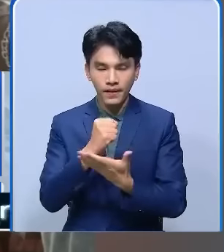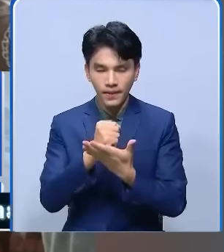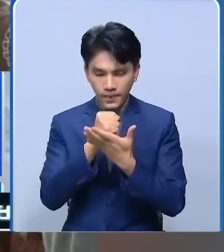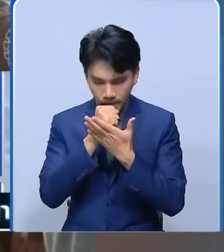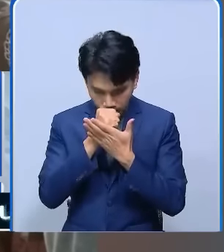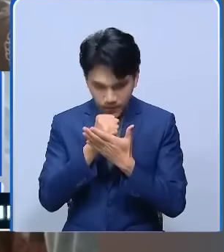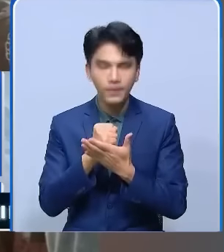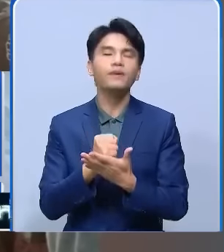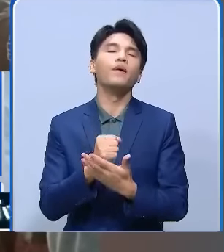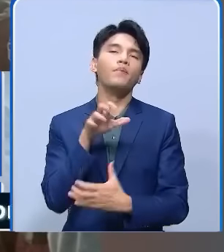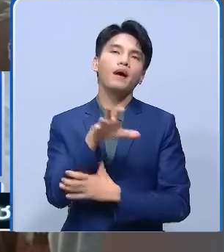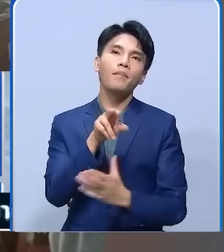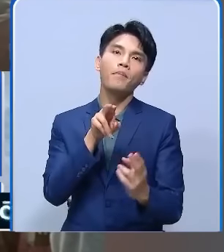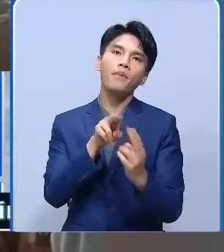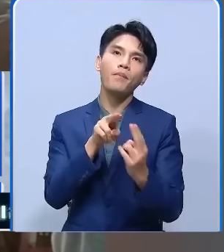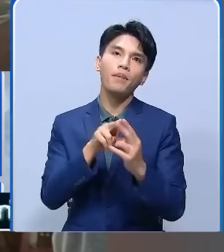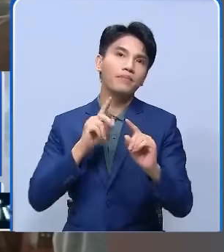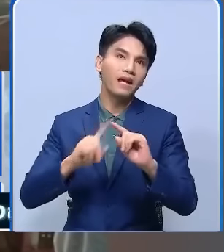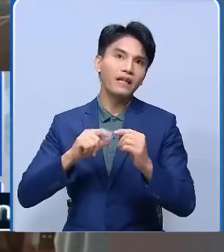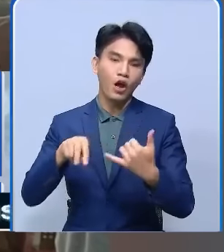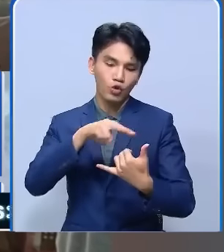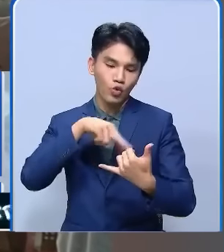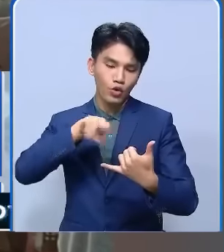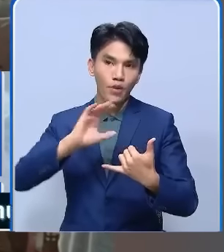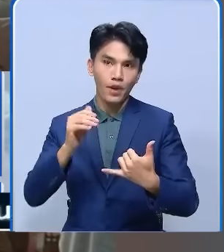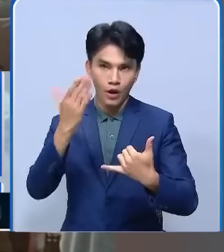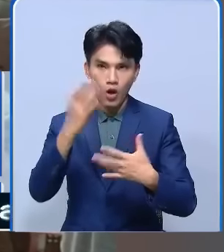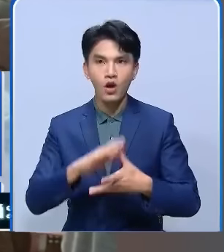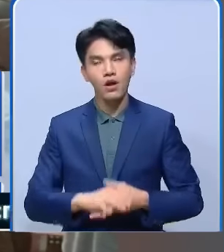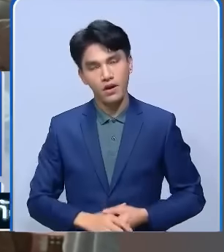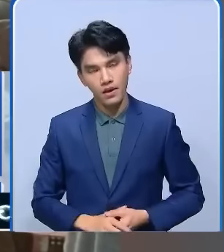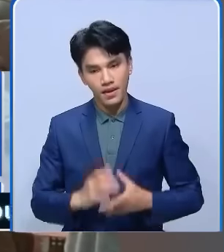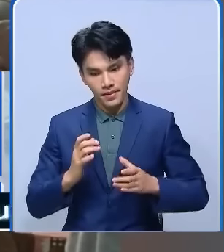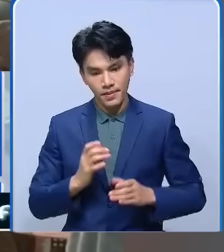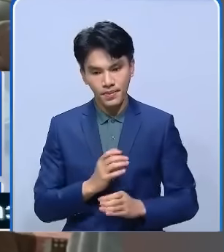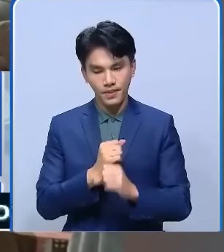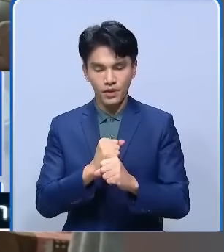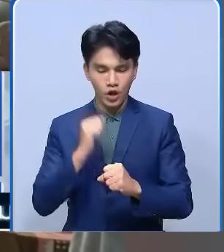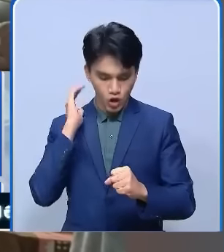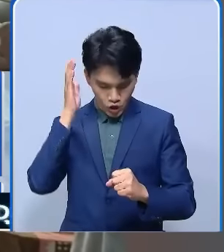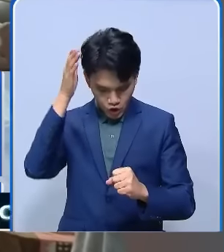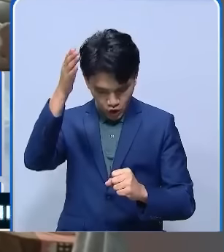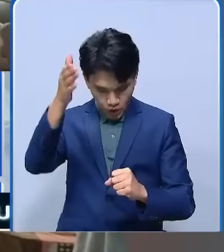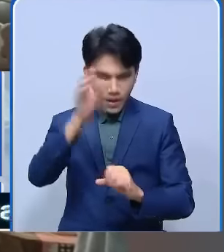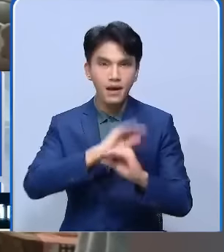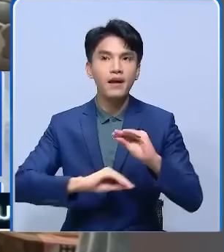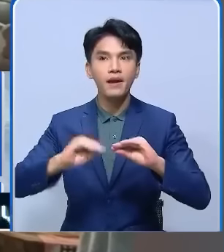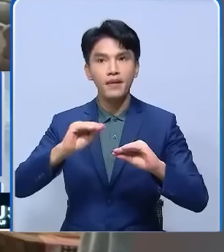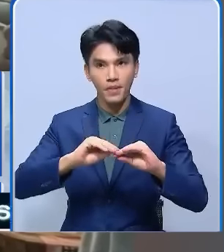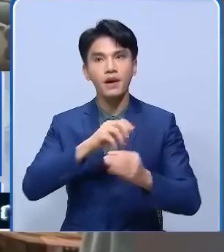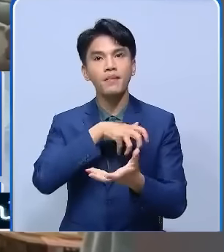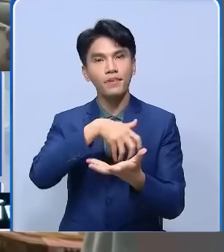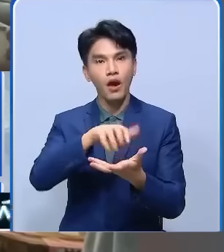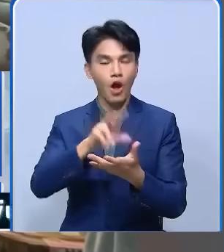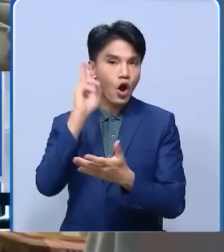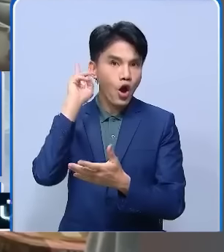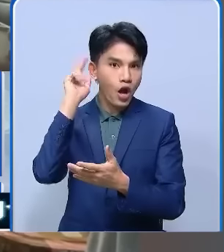ส่วนข้อหากระทำอนาจารย์รอผลตรวจร่างกายน้องของทางคุณหมอก่อนแลเดี๋ยวจะมีการพิจารณาแจ้งข้อกล่าวหาเพิ่มเติมอันนั้นก็นำเสนอข่าวกัน